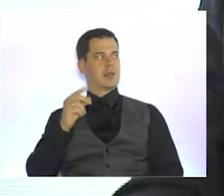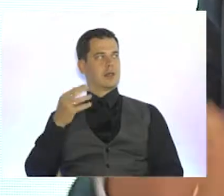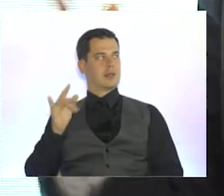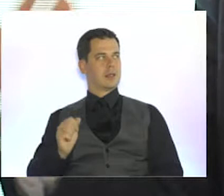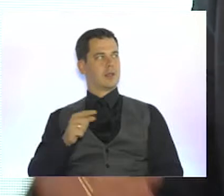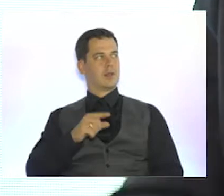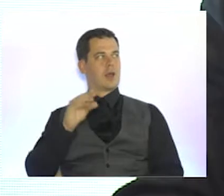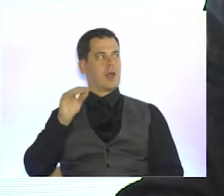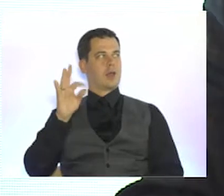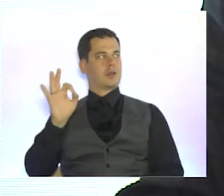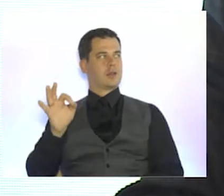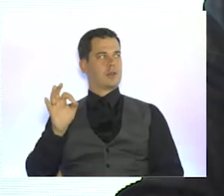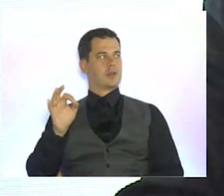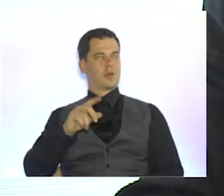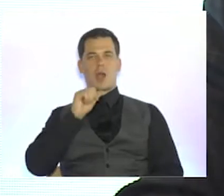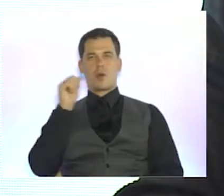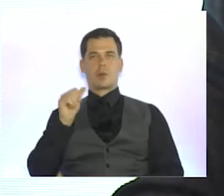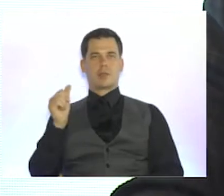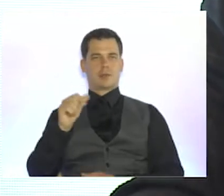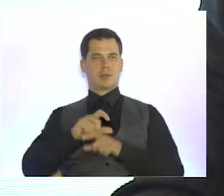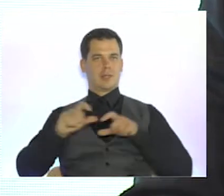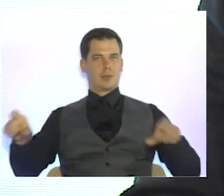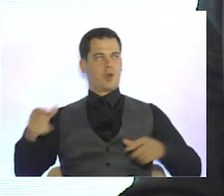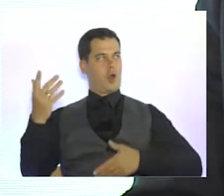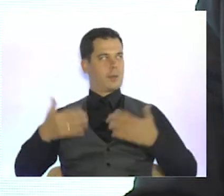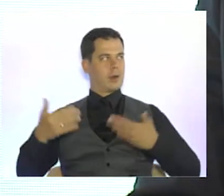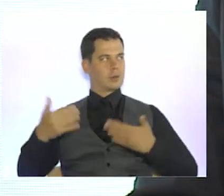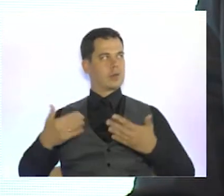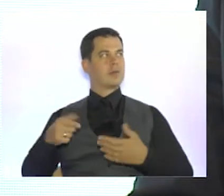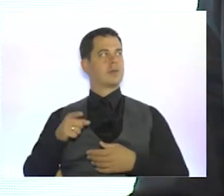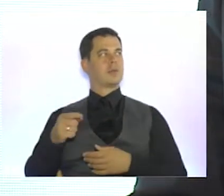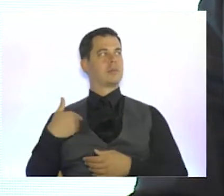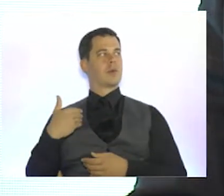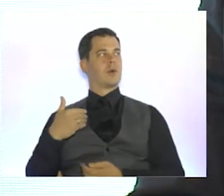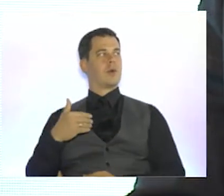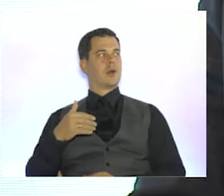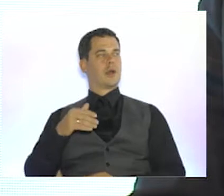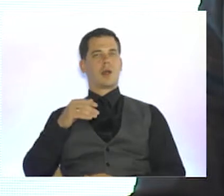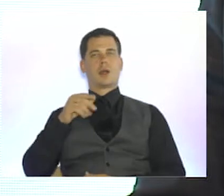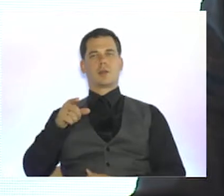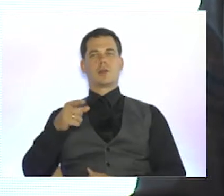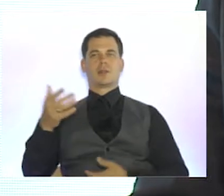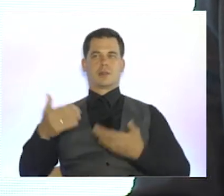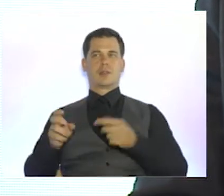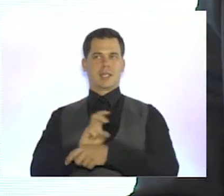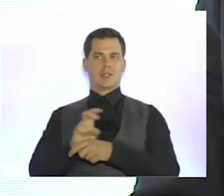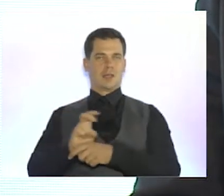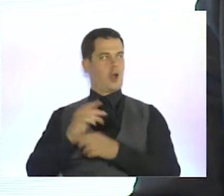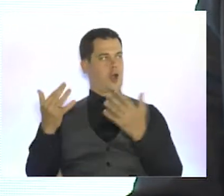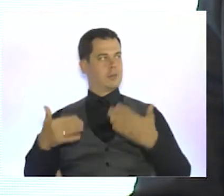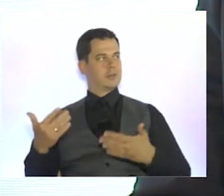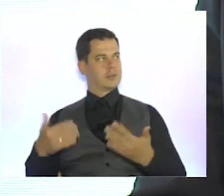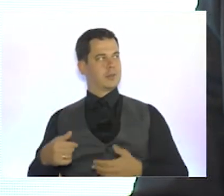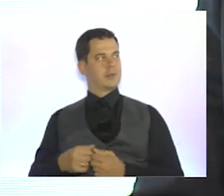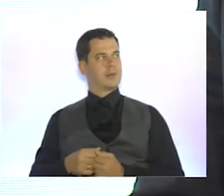było Europejski Trybunał Obrachunkowy, tylko techniki obliczeniowe.